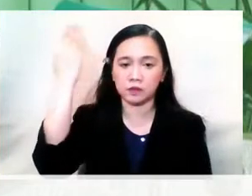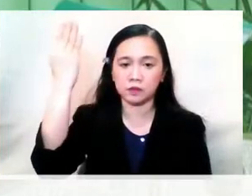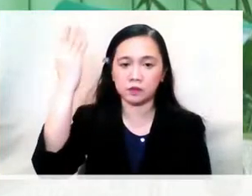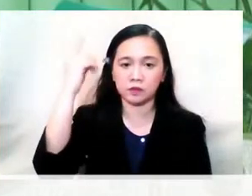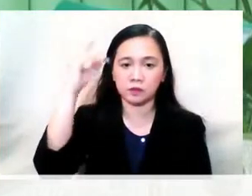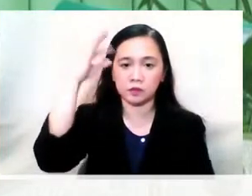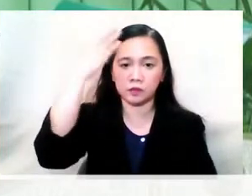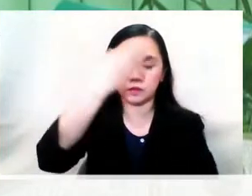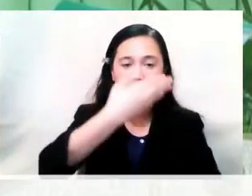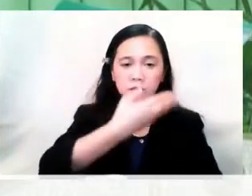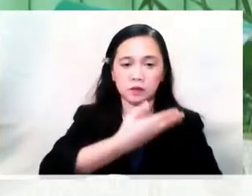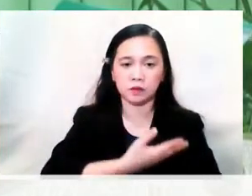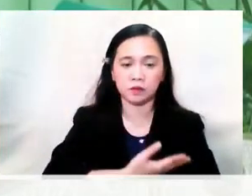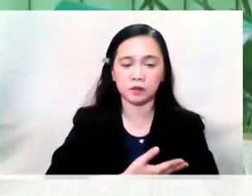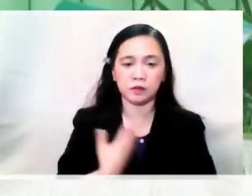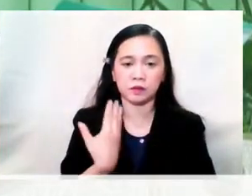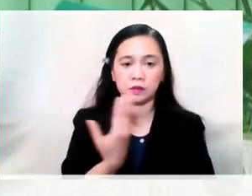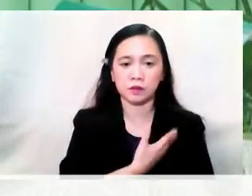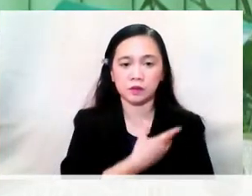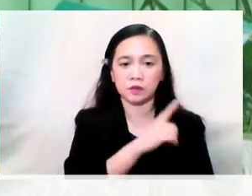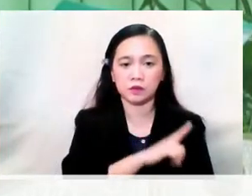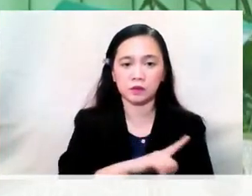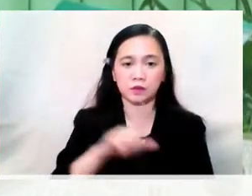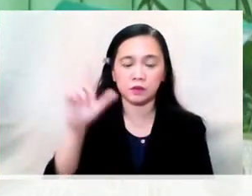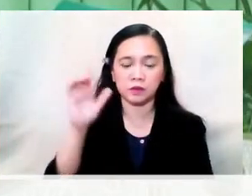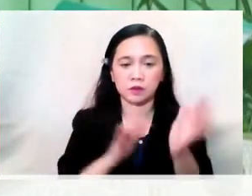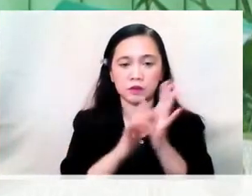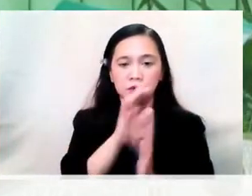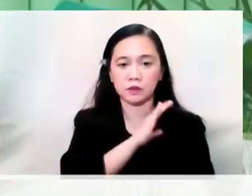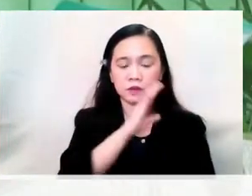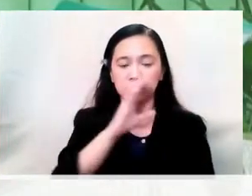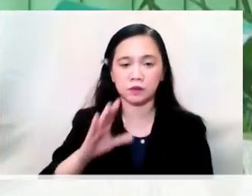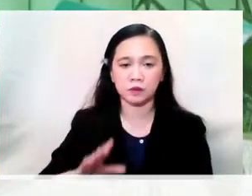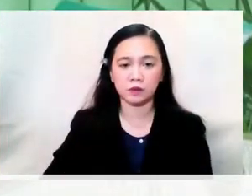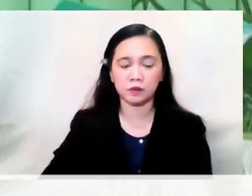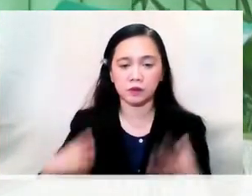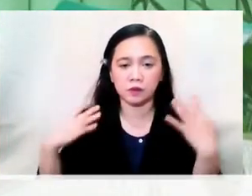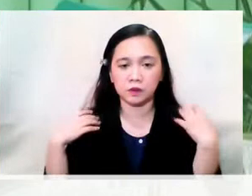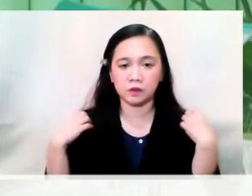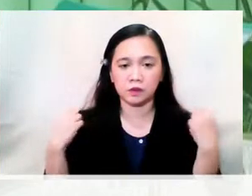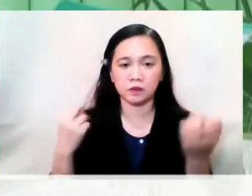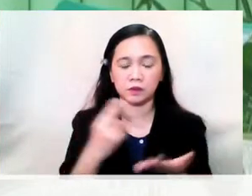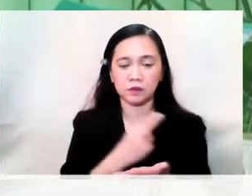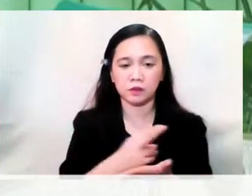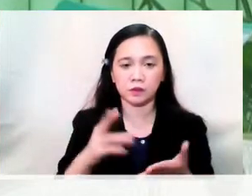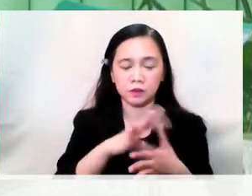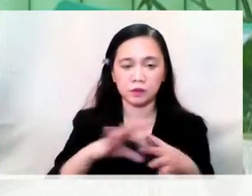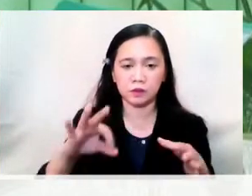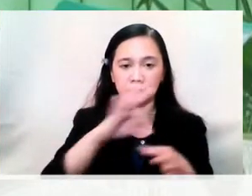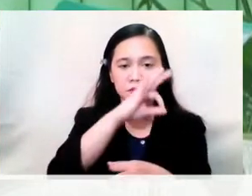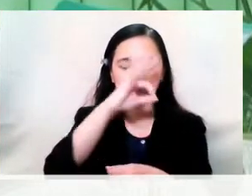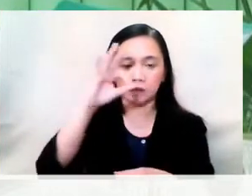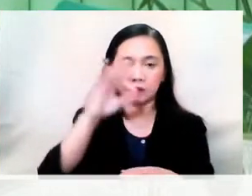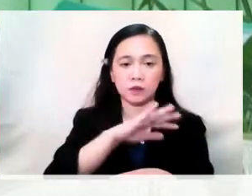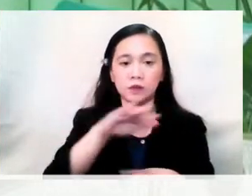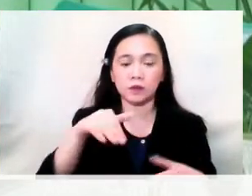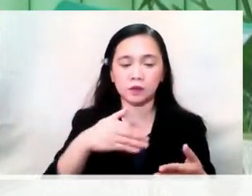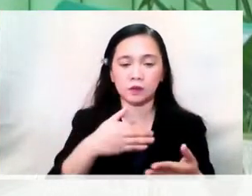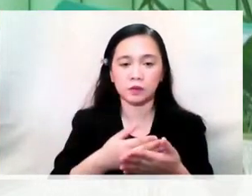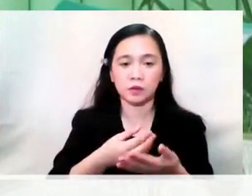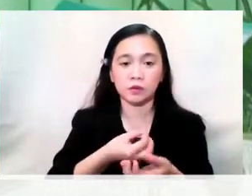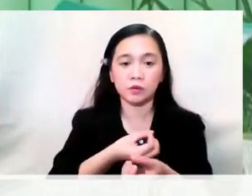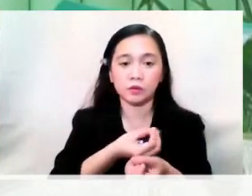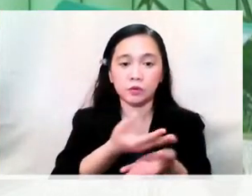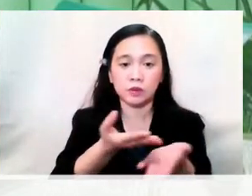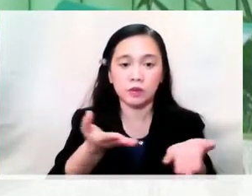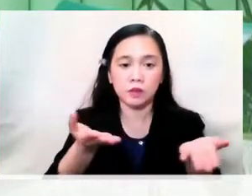na aming Panginoong Hesukristo, at sa kapangyarihan ng banal na Espiritu, ang lahat ay binibigyan mo ng